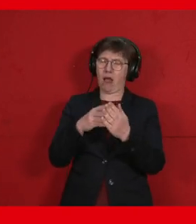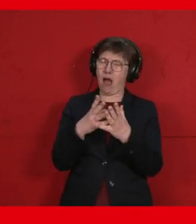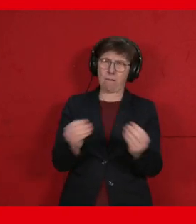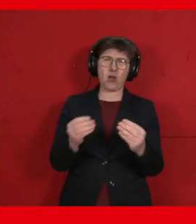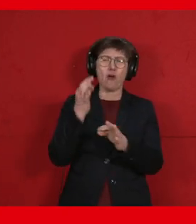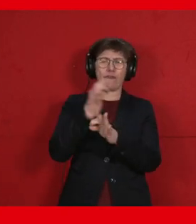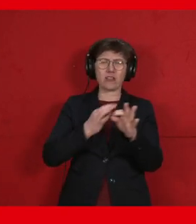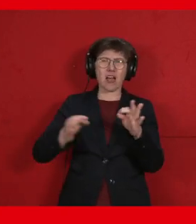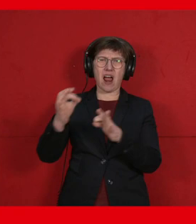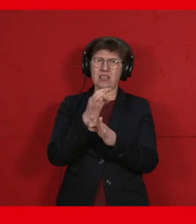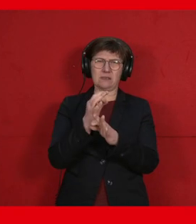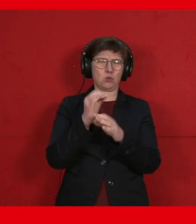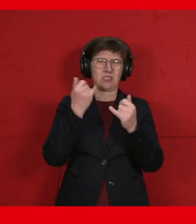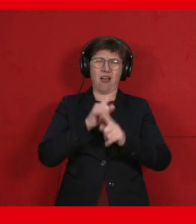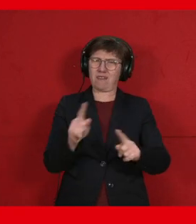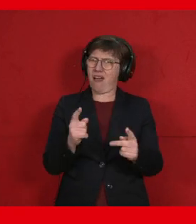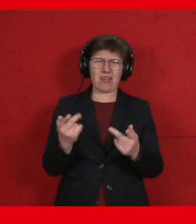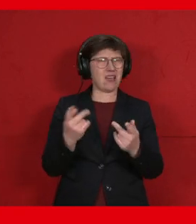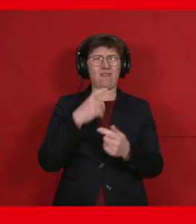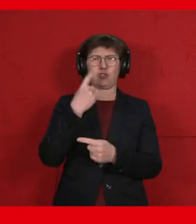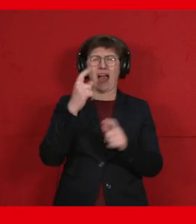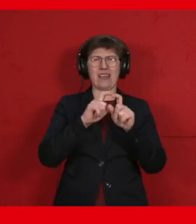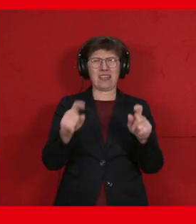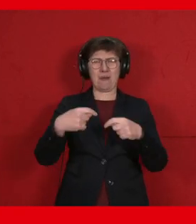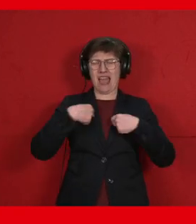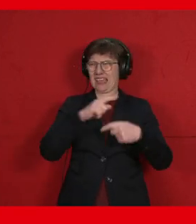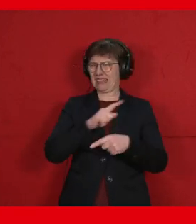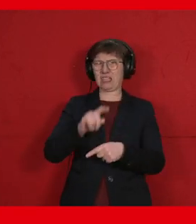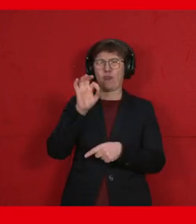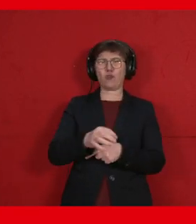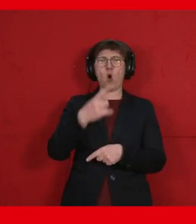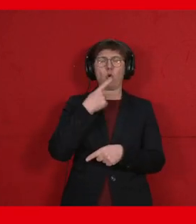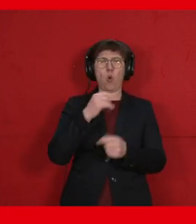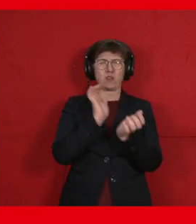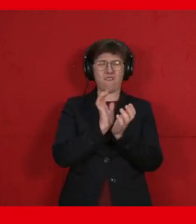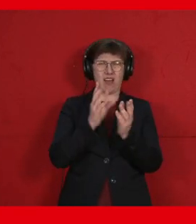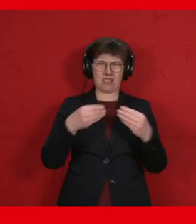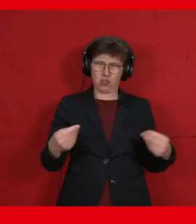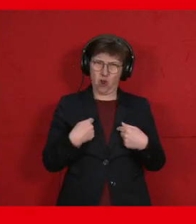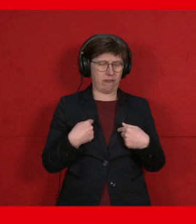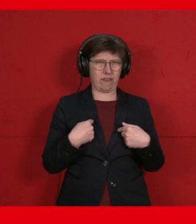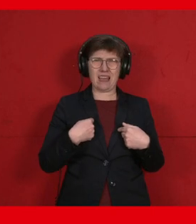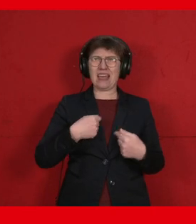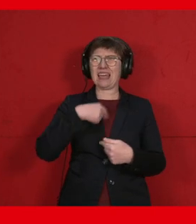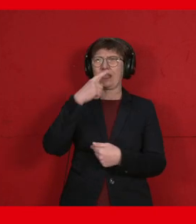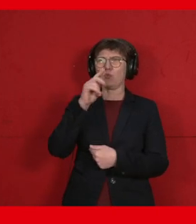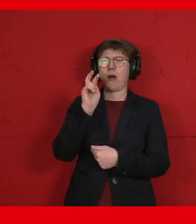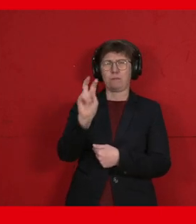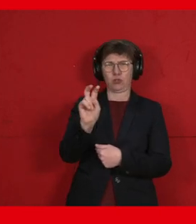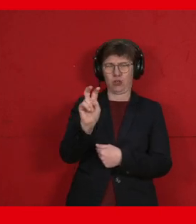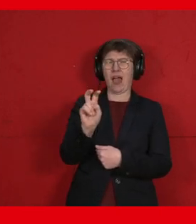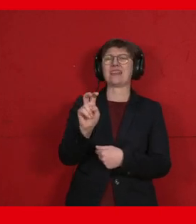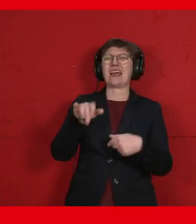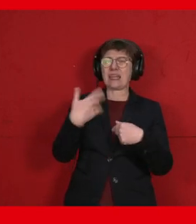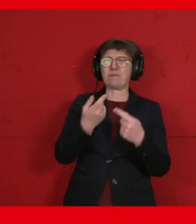Föderalismus oder nicht. Ich möchte ganz kurz noch eine Sache richtigstellen. Ich habe mich nicht für roten Wasserstoff ausgesprochen. Ich habe nur darauf hingewiesen, dass es noch ganz